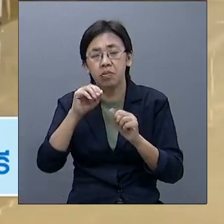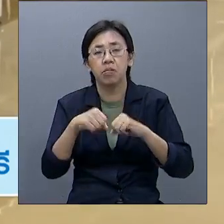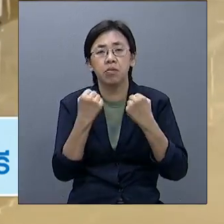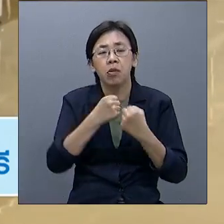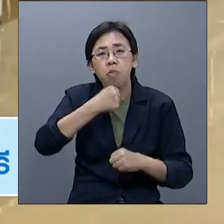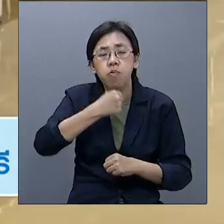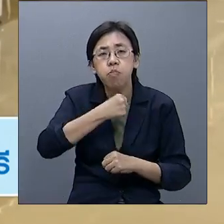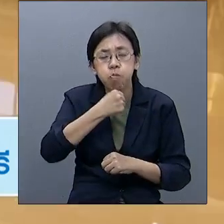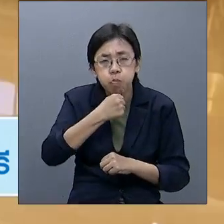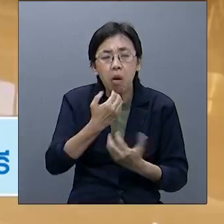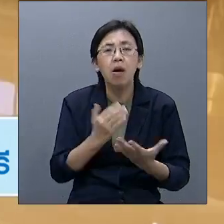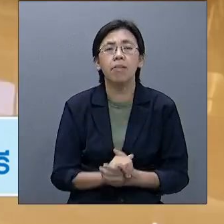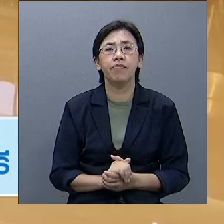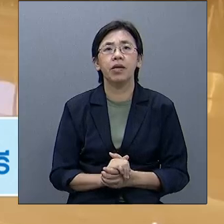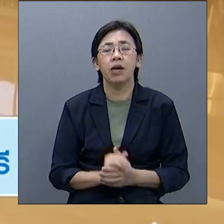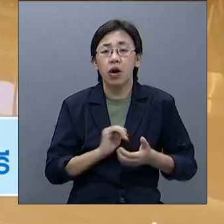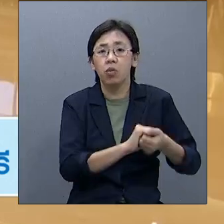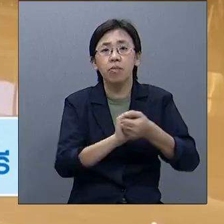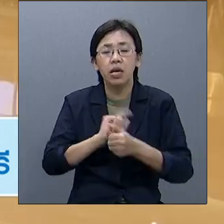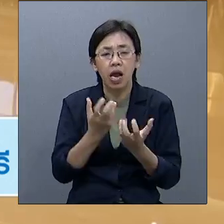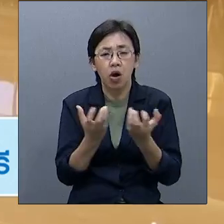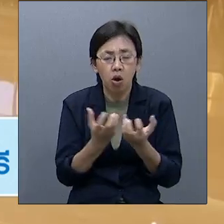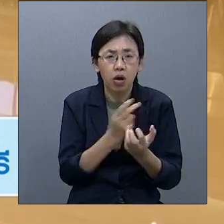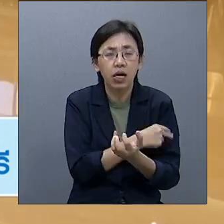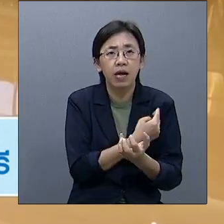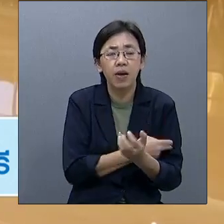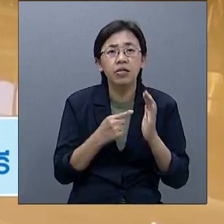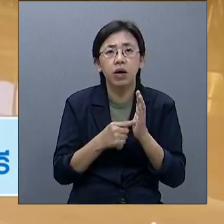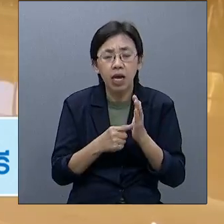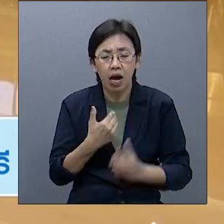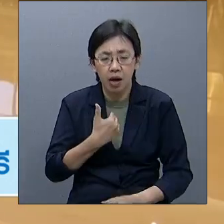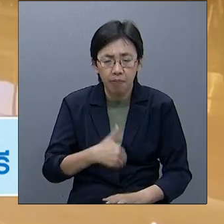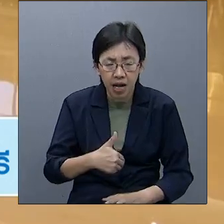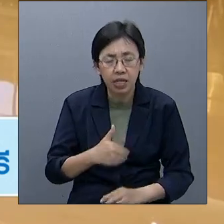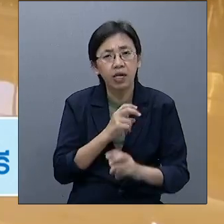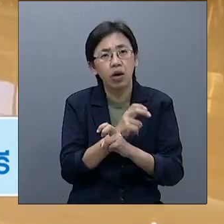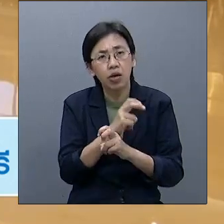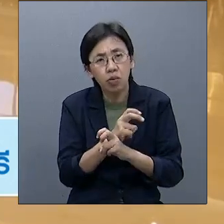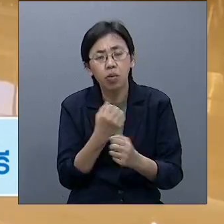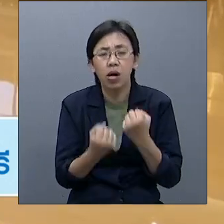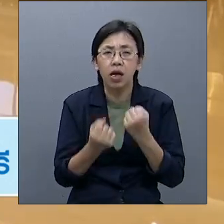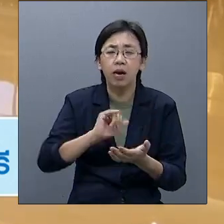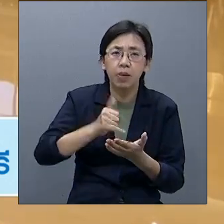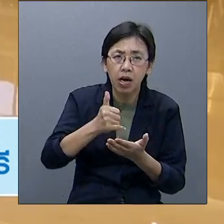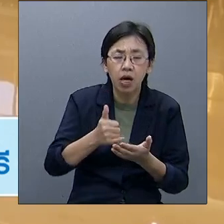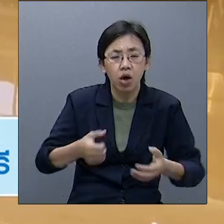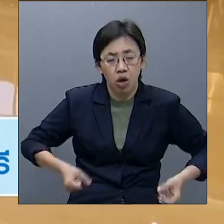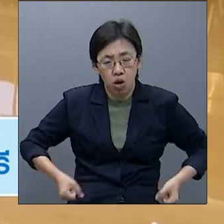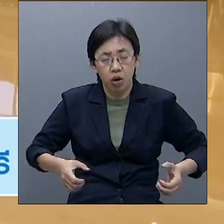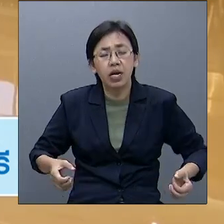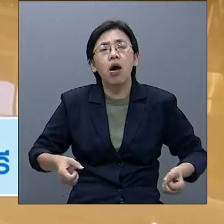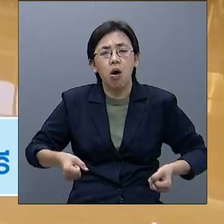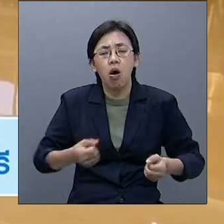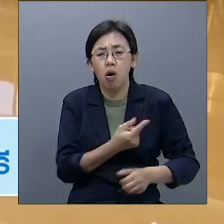านช้างรันนิ่งมีการมอบเครื่องมือแพทย์ค่ะไม่ว่าจะเป็นเครื่องมือผ่าตัดกระดูกเตียงกายภาพบำบัดรถวีลแชร์จำนวน